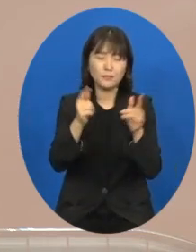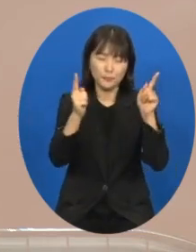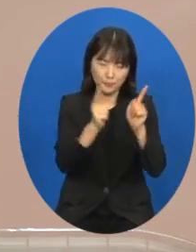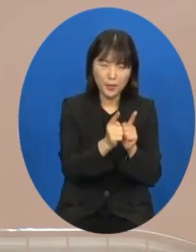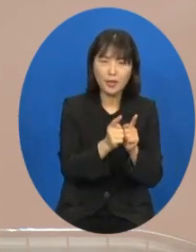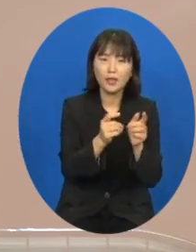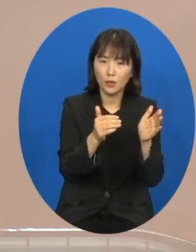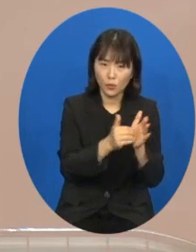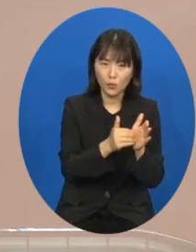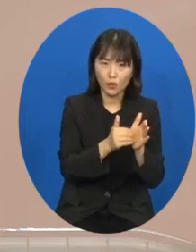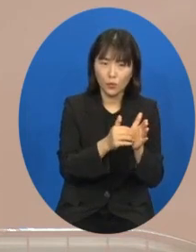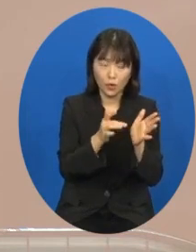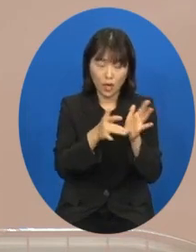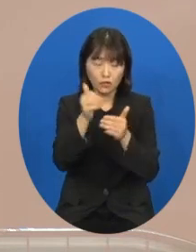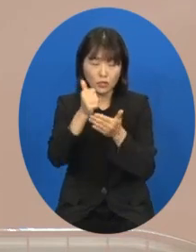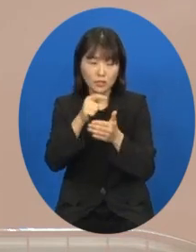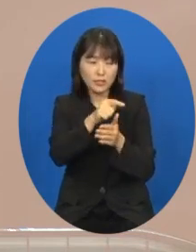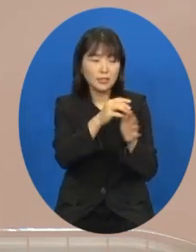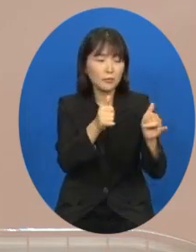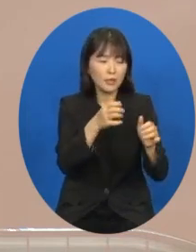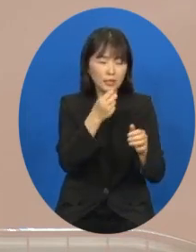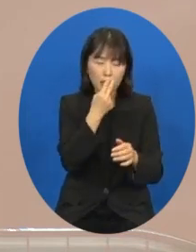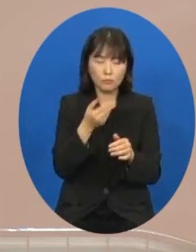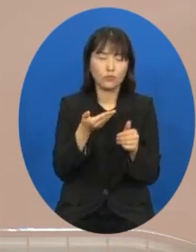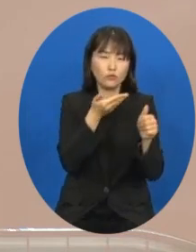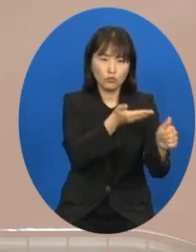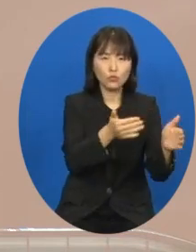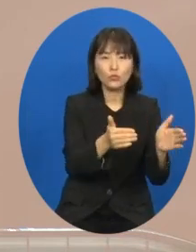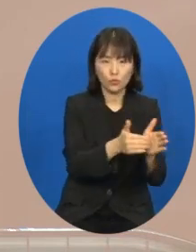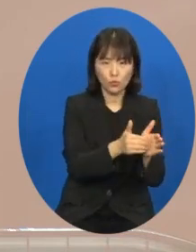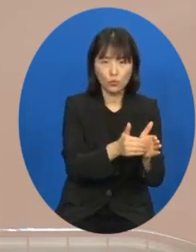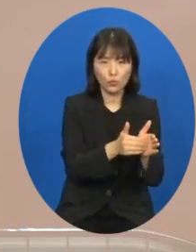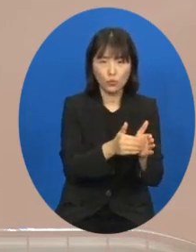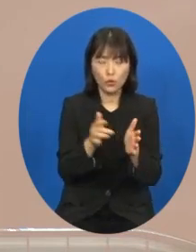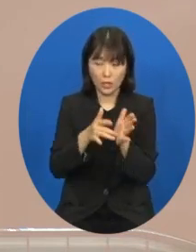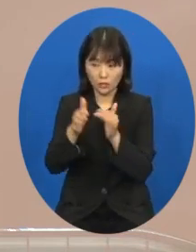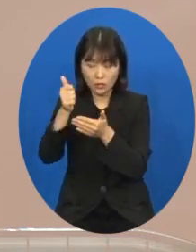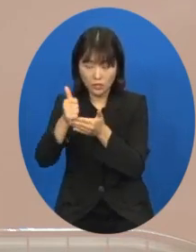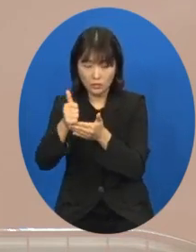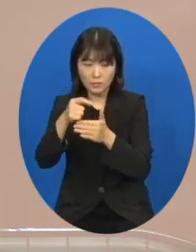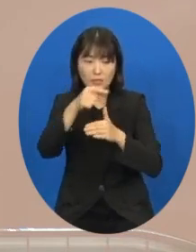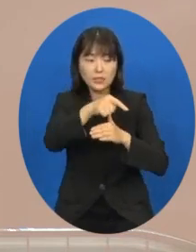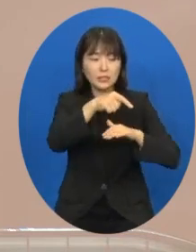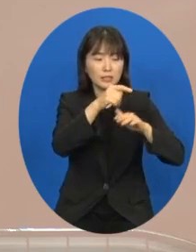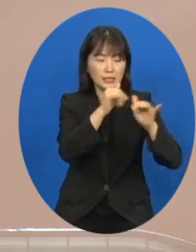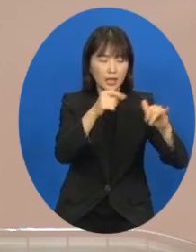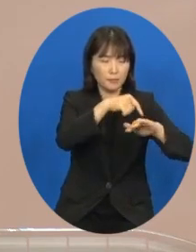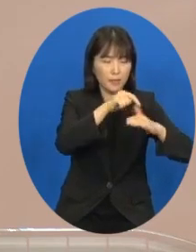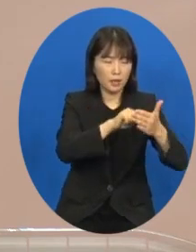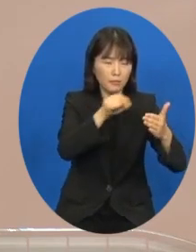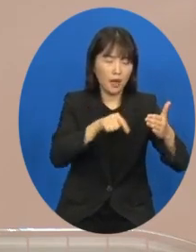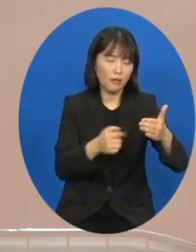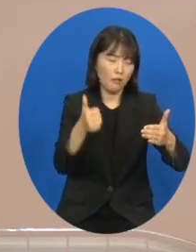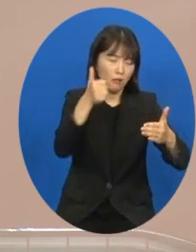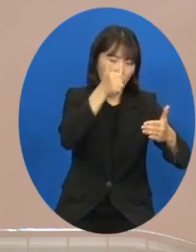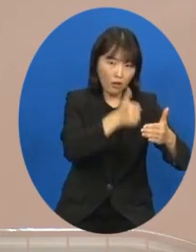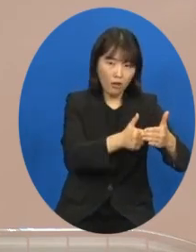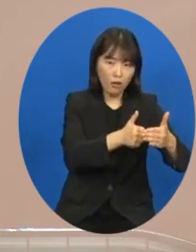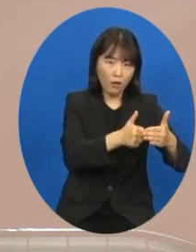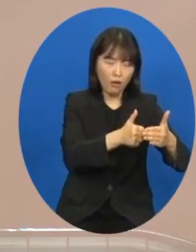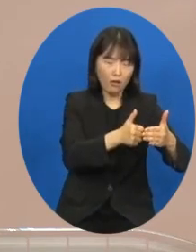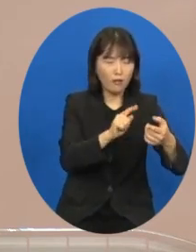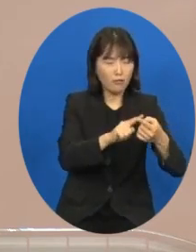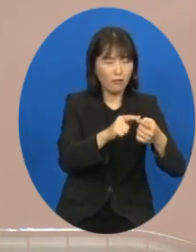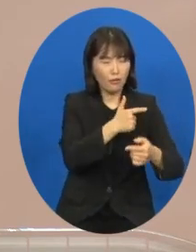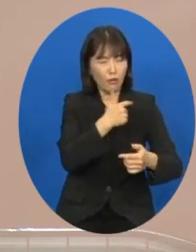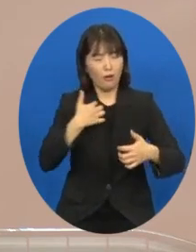만났고 예수님이 그 사람에게 생명을 주셨고 예수님이 그 사람 심령 속에 거하시게 됐다는 게 너무